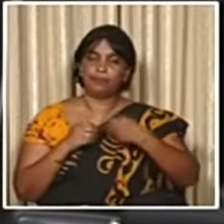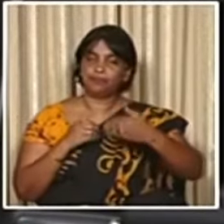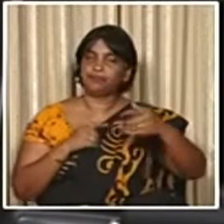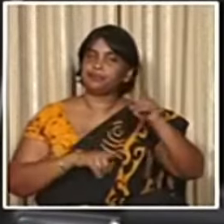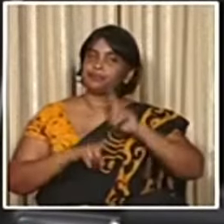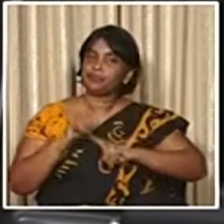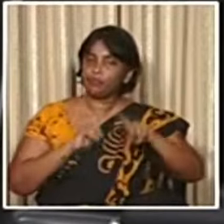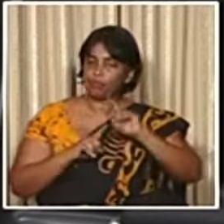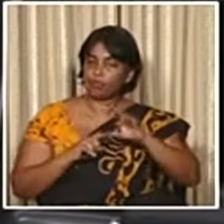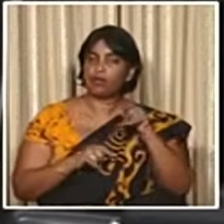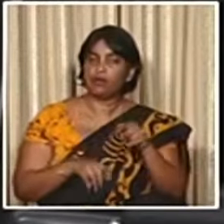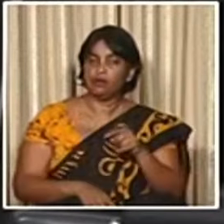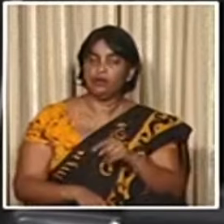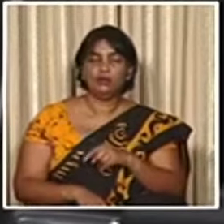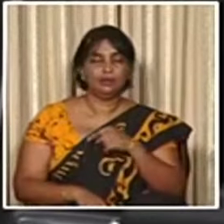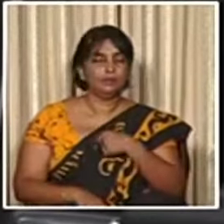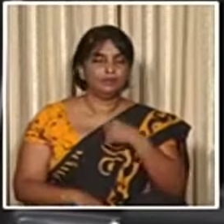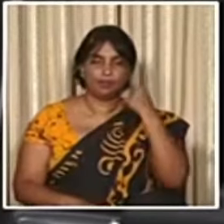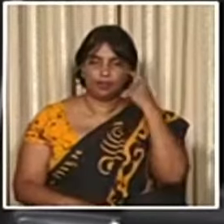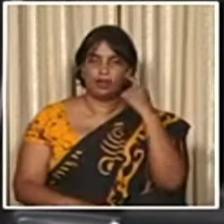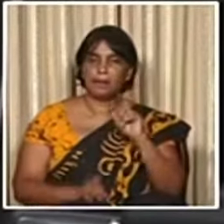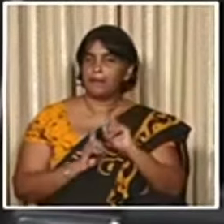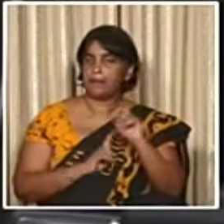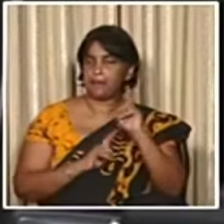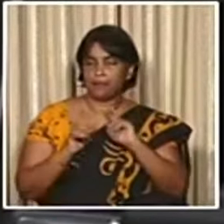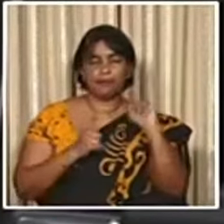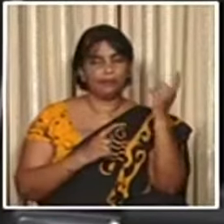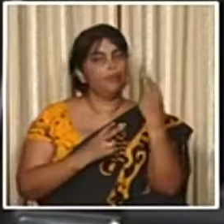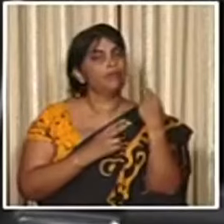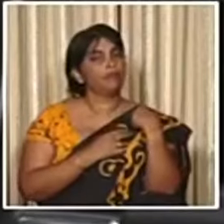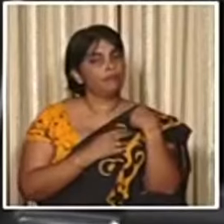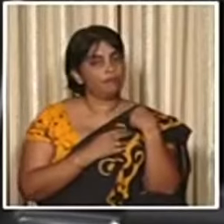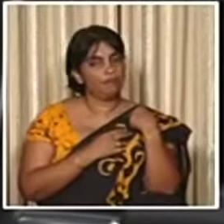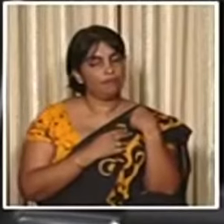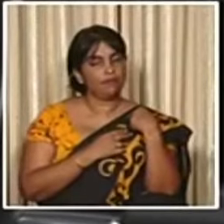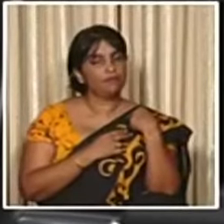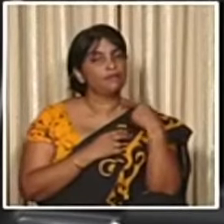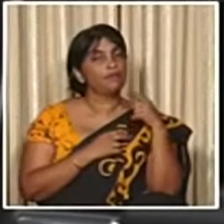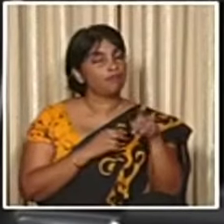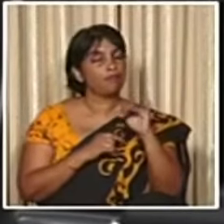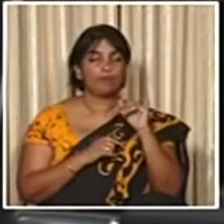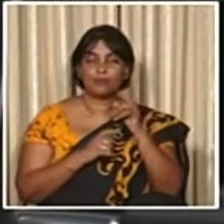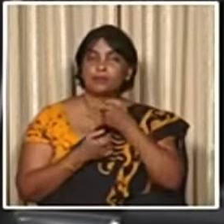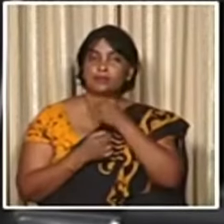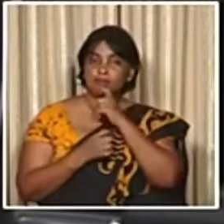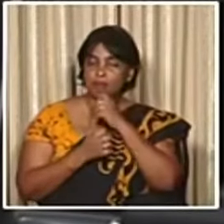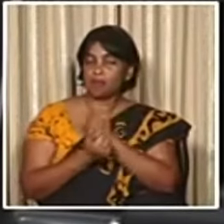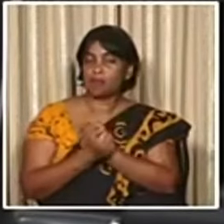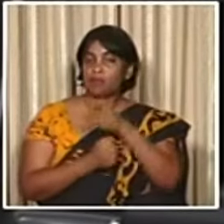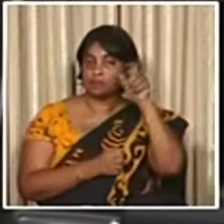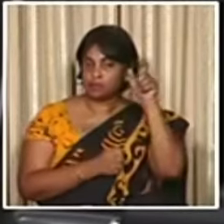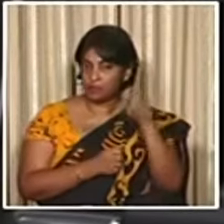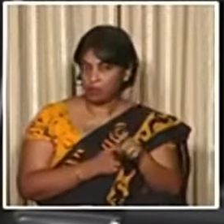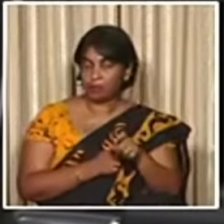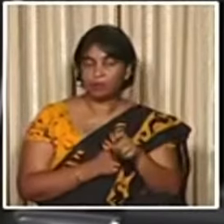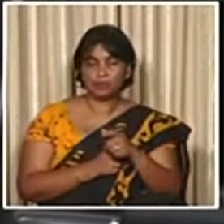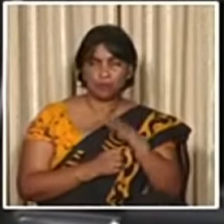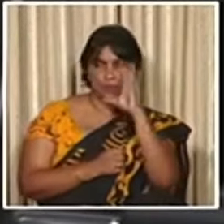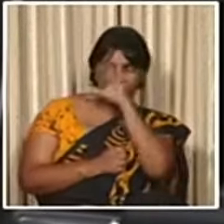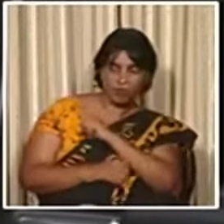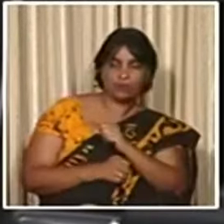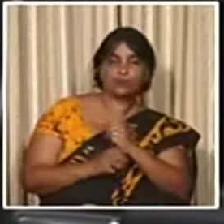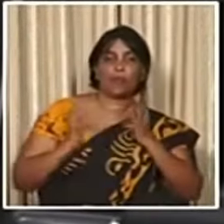දිනවල සාකච්ඡා කරනවා. මම හිතන්නේ ඒක පාර්ලිමේන්තුවේ කාගෙත් වගකීමක්. මේ සමහර නඩු පොලිස් නිලධාරියෙක් රෝල